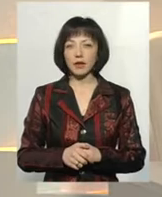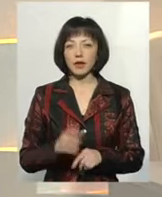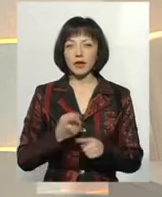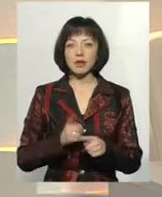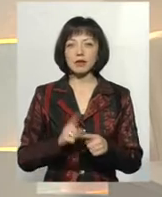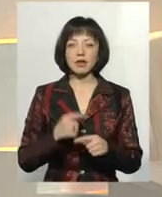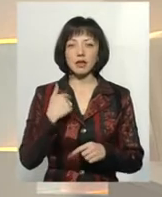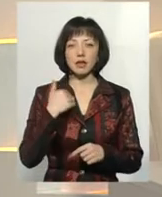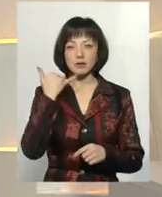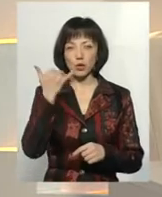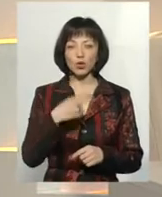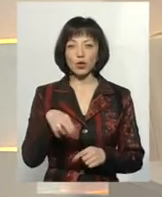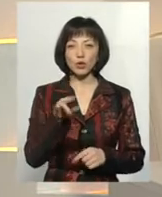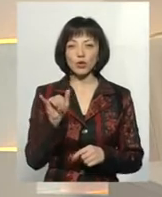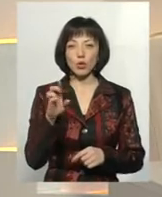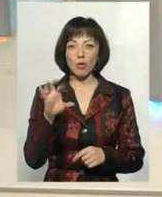Дубово.